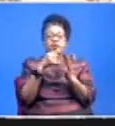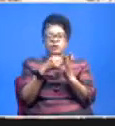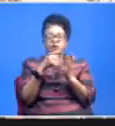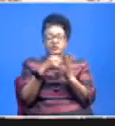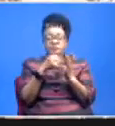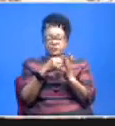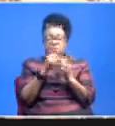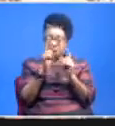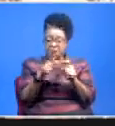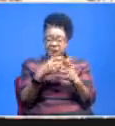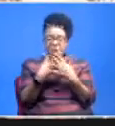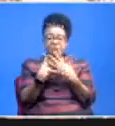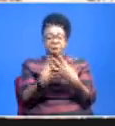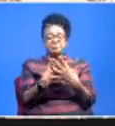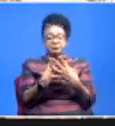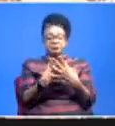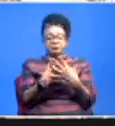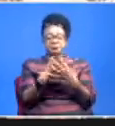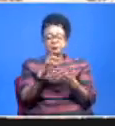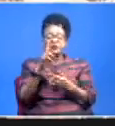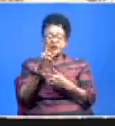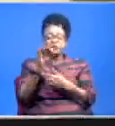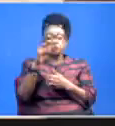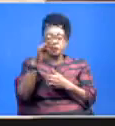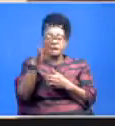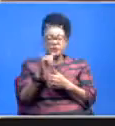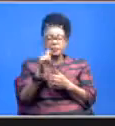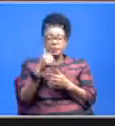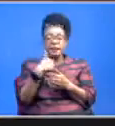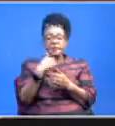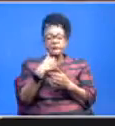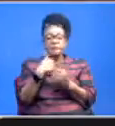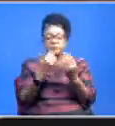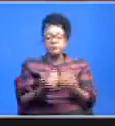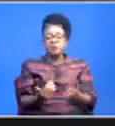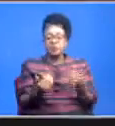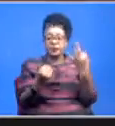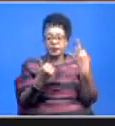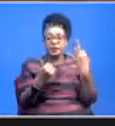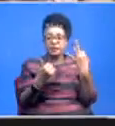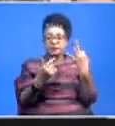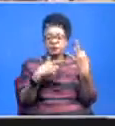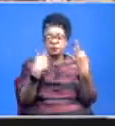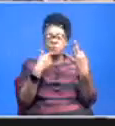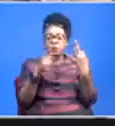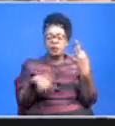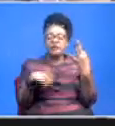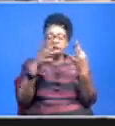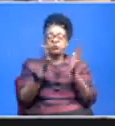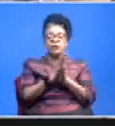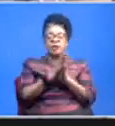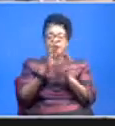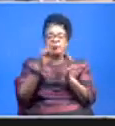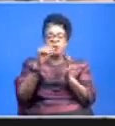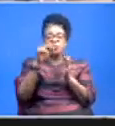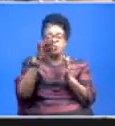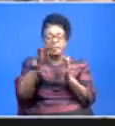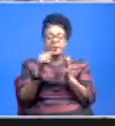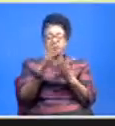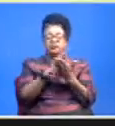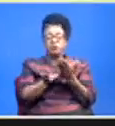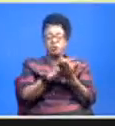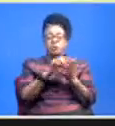kinyama wametiwa mbaroni. Victoria Mumbua amewaacha watoto watatu aliokuwa kishi nao mtaani Makupa kabla ya